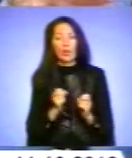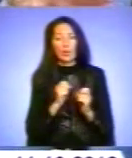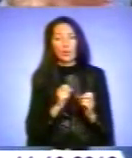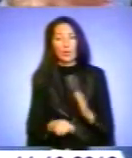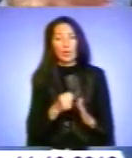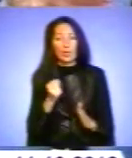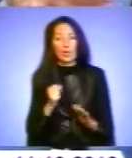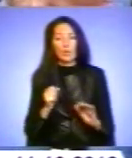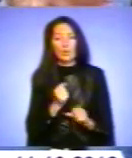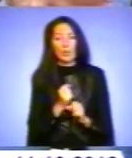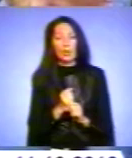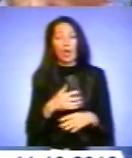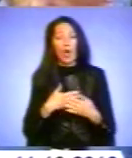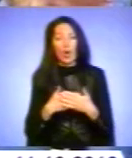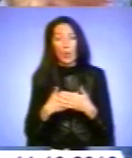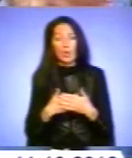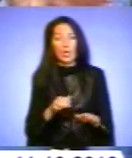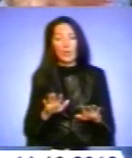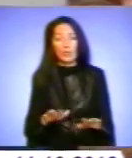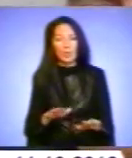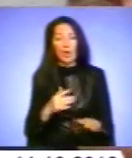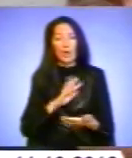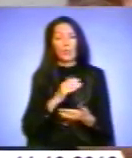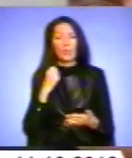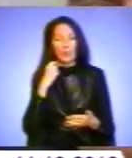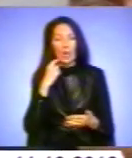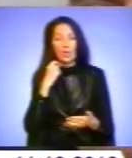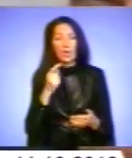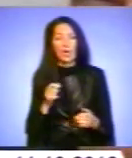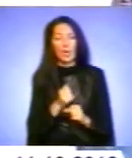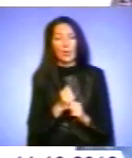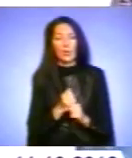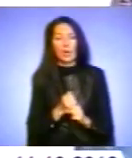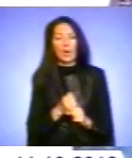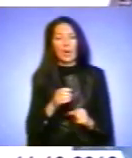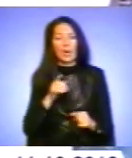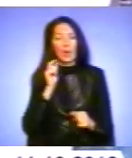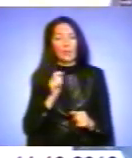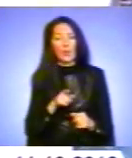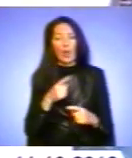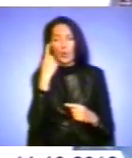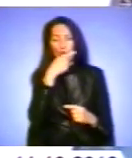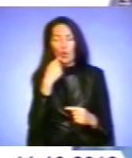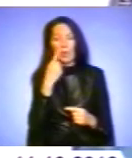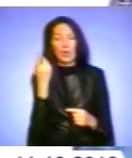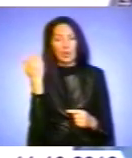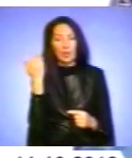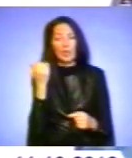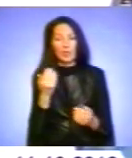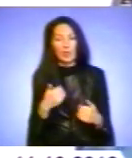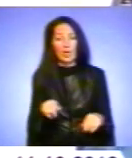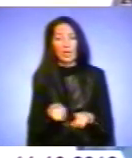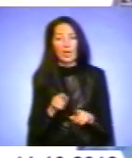стані сп'яніння, вчинених неповнолітніми чи особами, які раніше чинили протиправне. Кропітка щоденна робота дала результати у розкритті